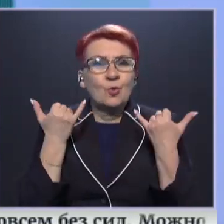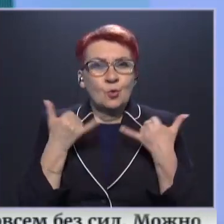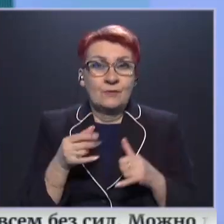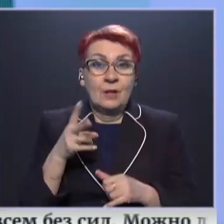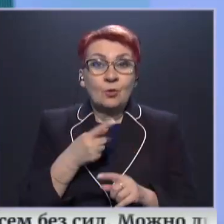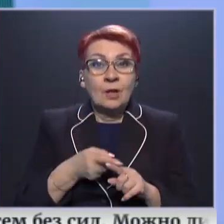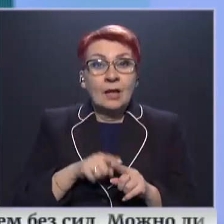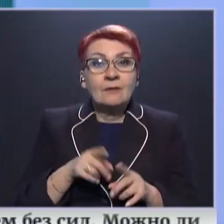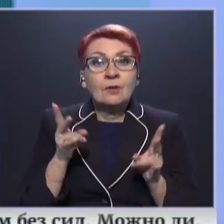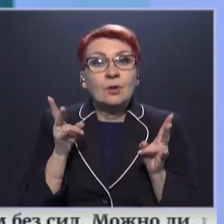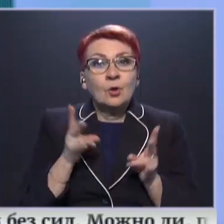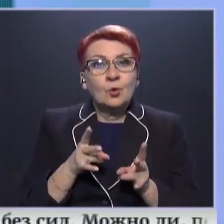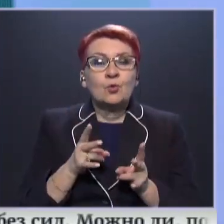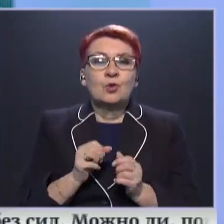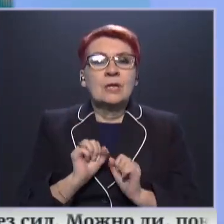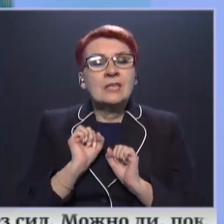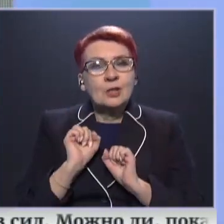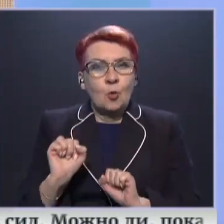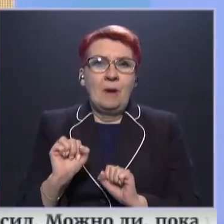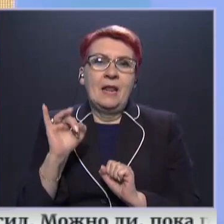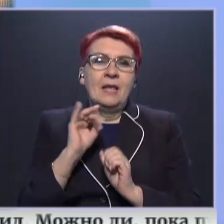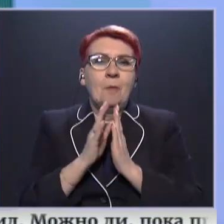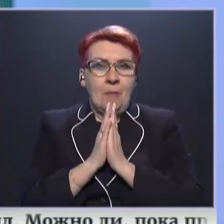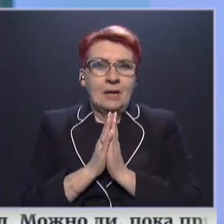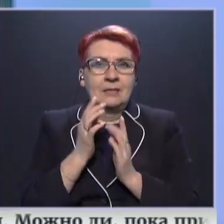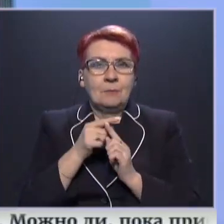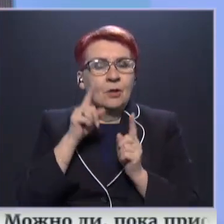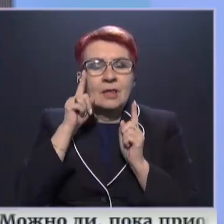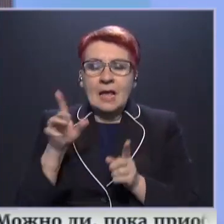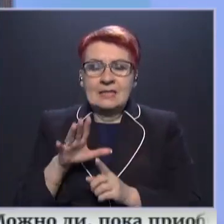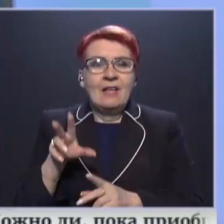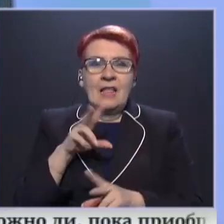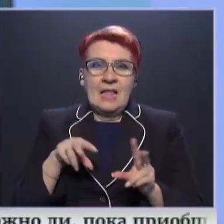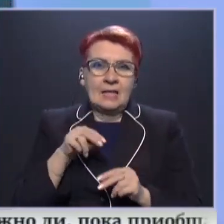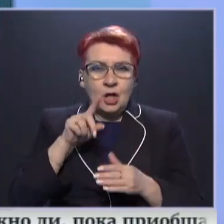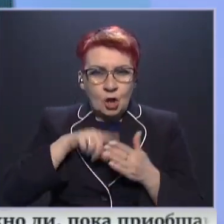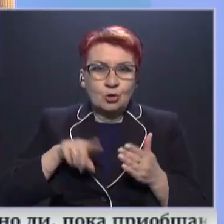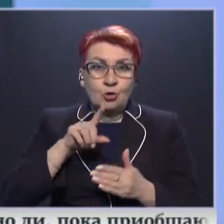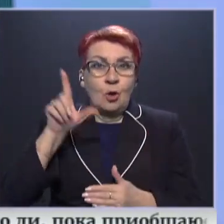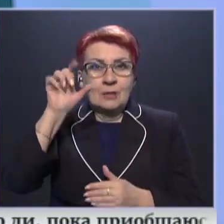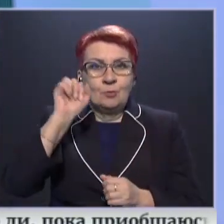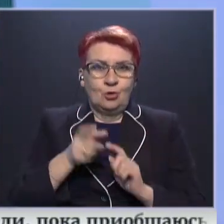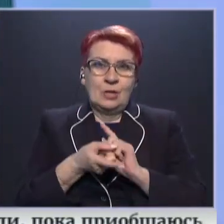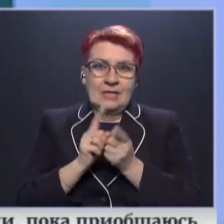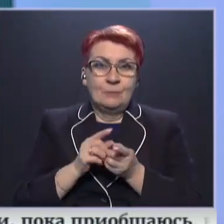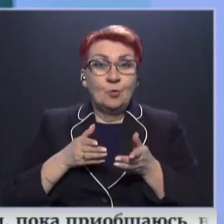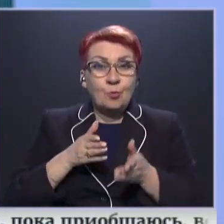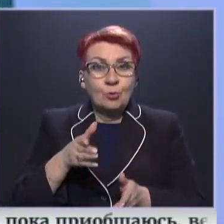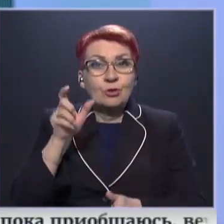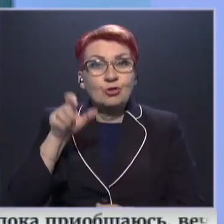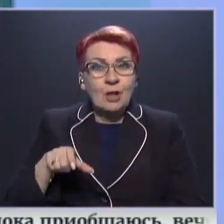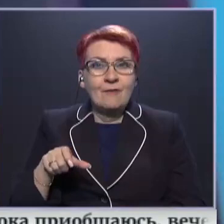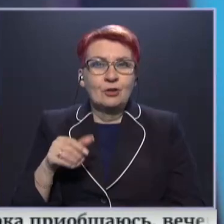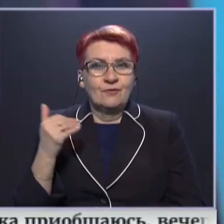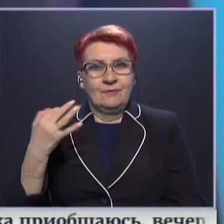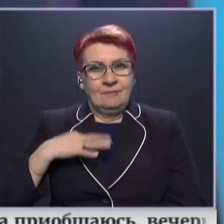для этого нужно заступление, нужно молиться. Поэтому нужно не оставлять надежду на то, что Господь может изменить путь человеческой